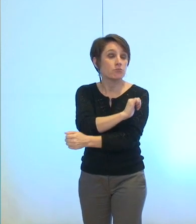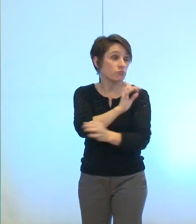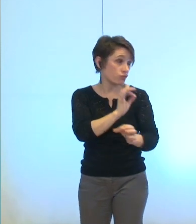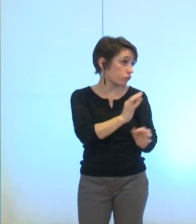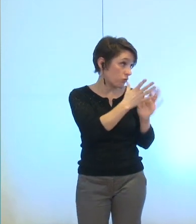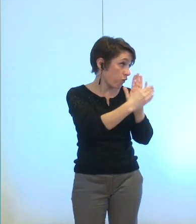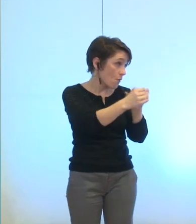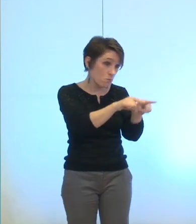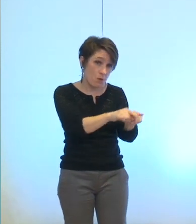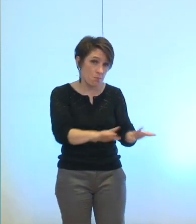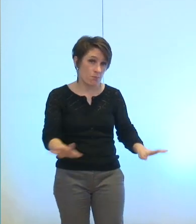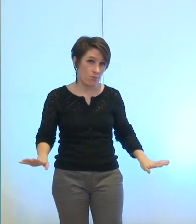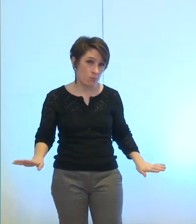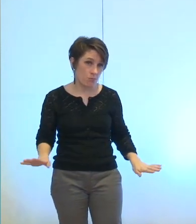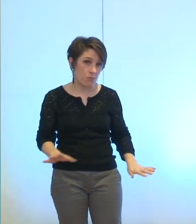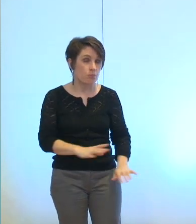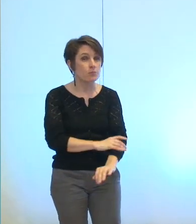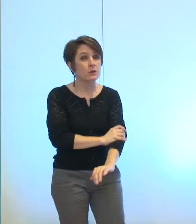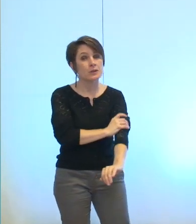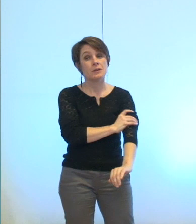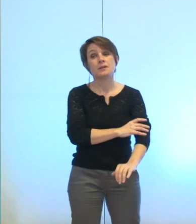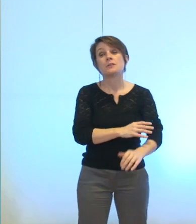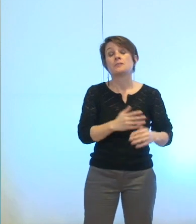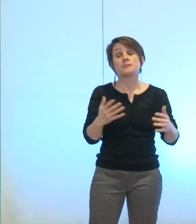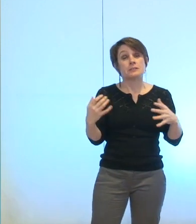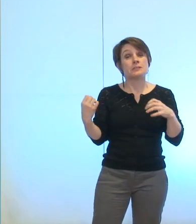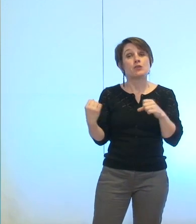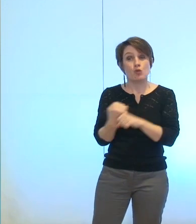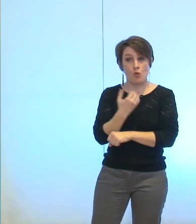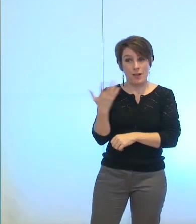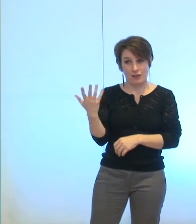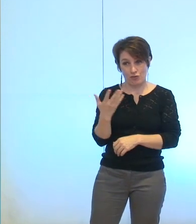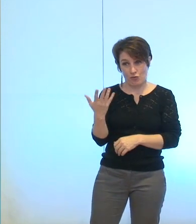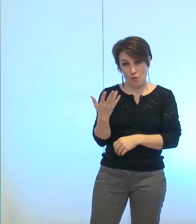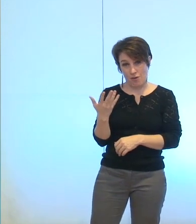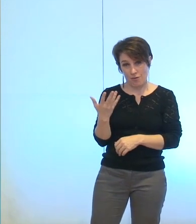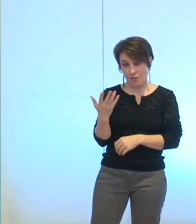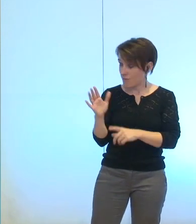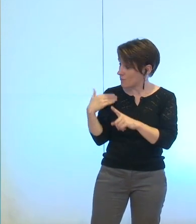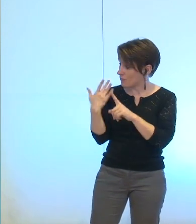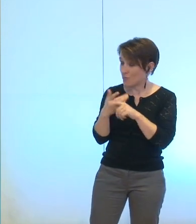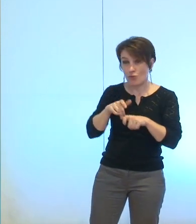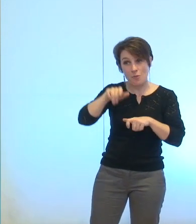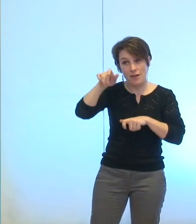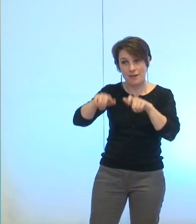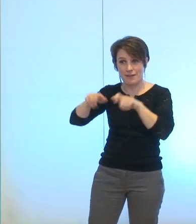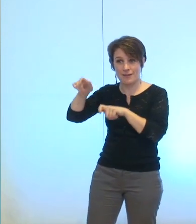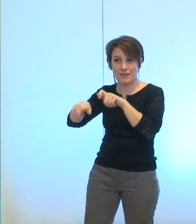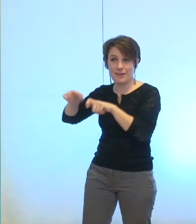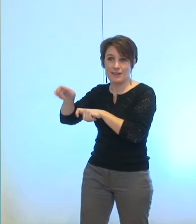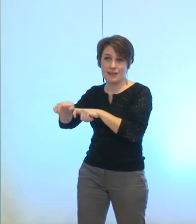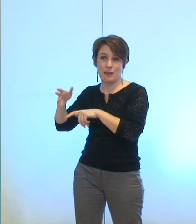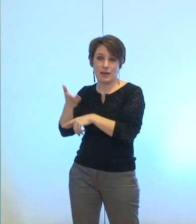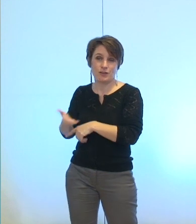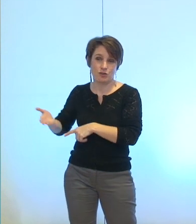temps les danées de la terre se soi transformé en une nouvelle